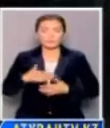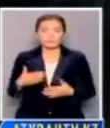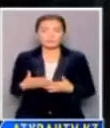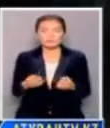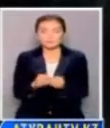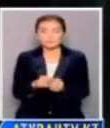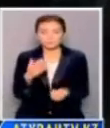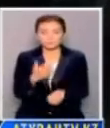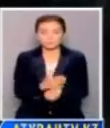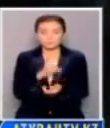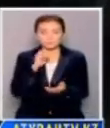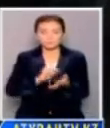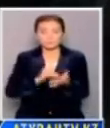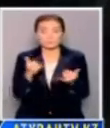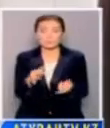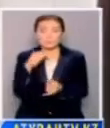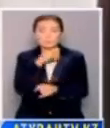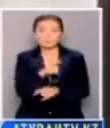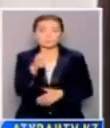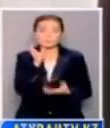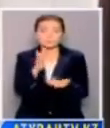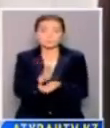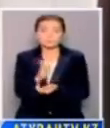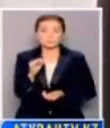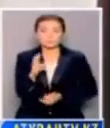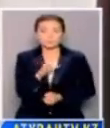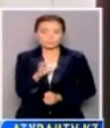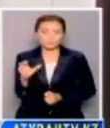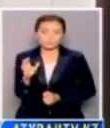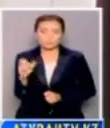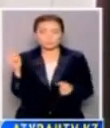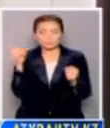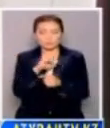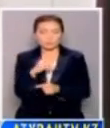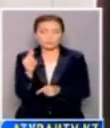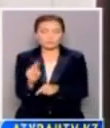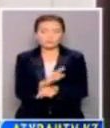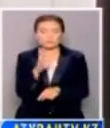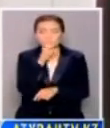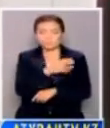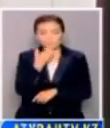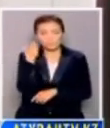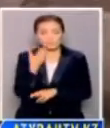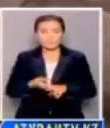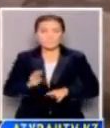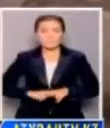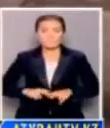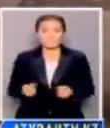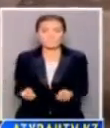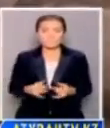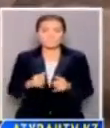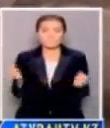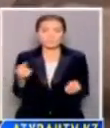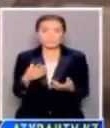свою благодарность. Заметил, что сейчас многие употребляют кумыс и шубат, узнали их лечебные свойства, поэтому появился